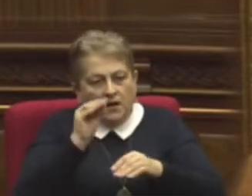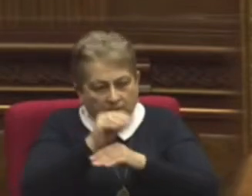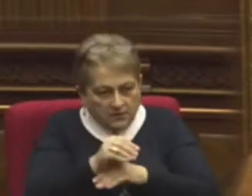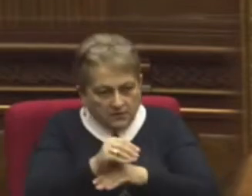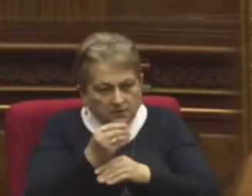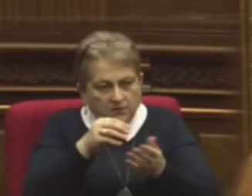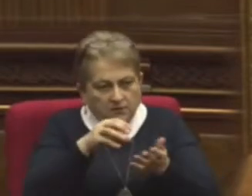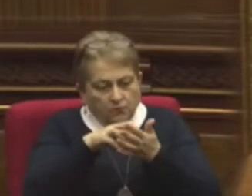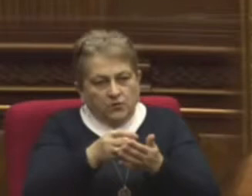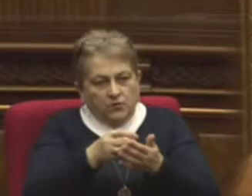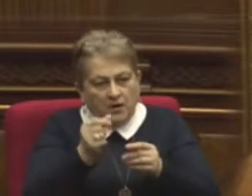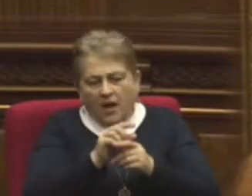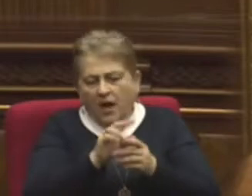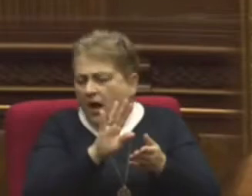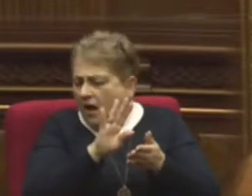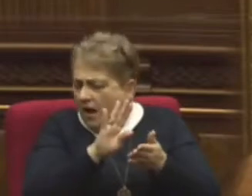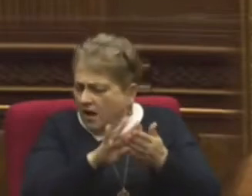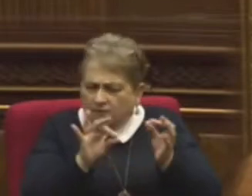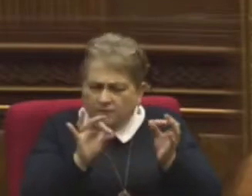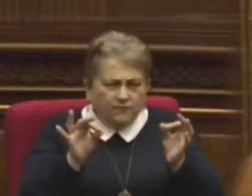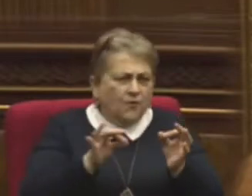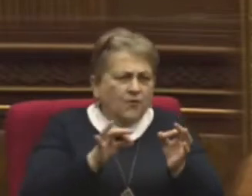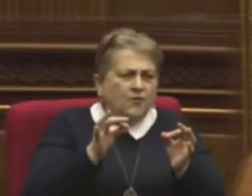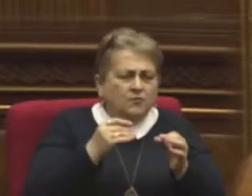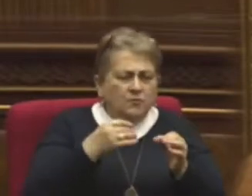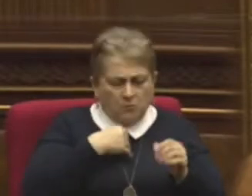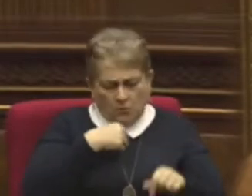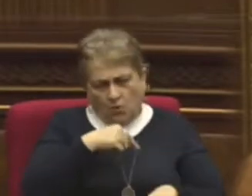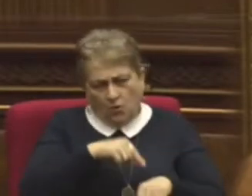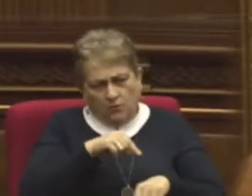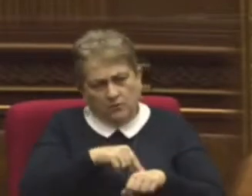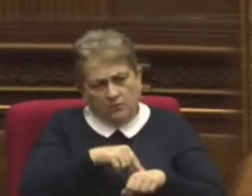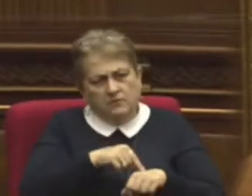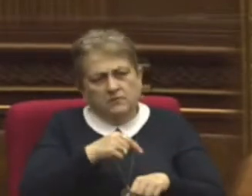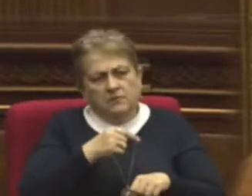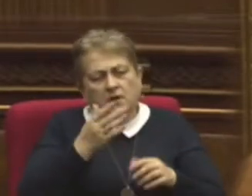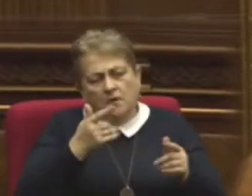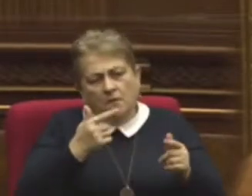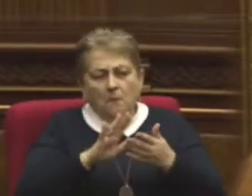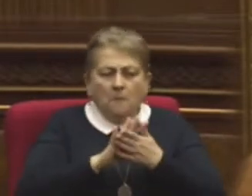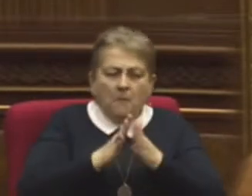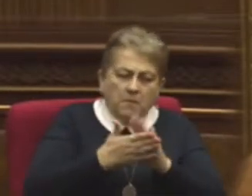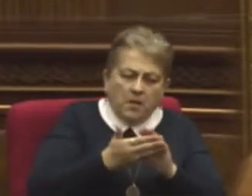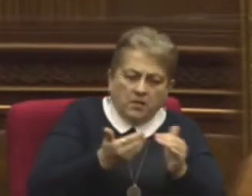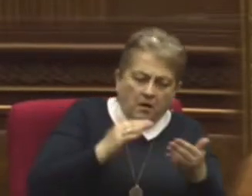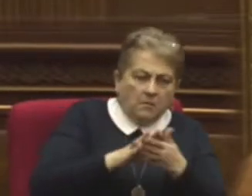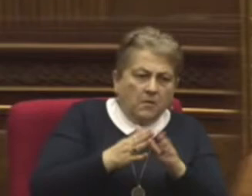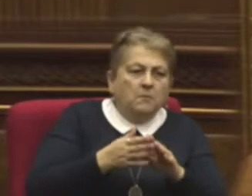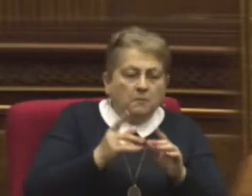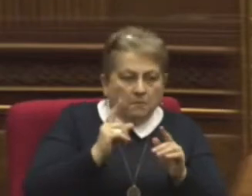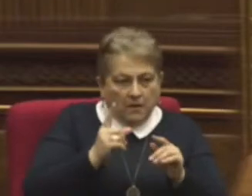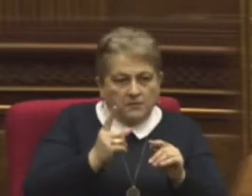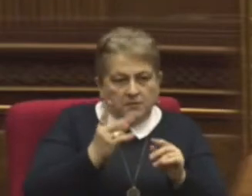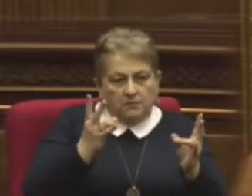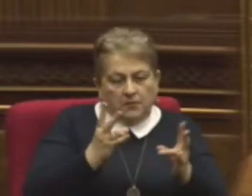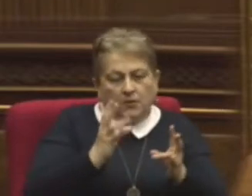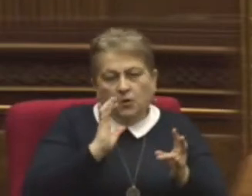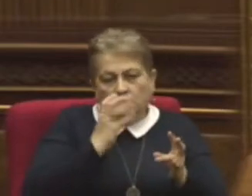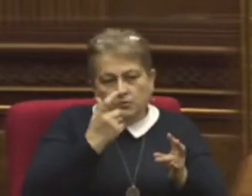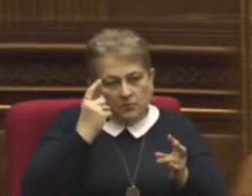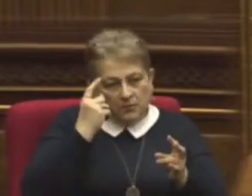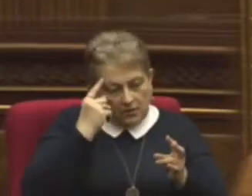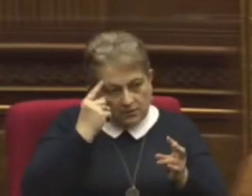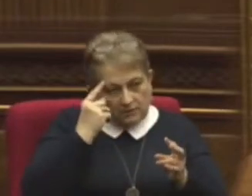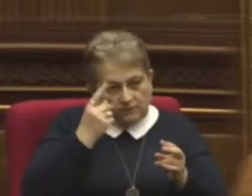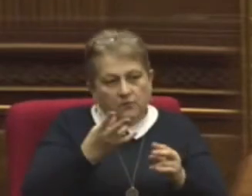դա պետք է լինի առանց որևէ իմ խորահամոզմունքով, առանց որևէ նախապայմանների, բայց նաեւ պետք է լուրջ մտածել